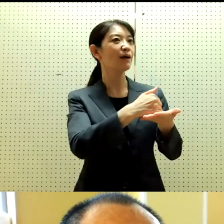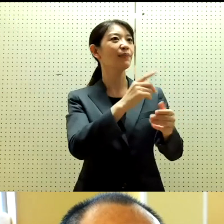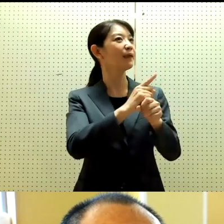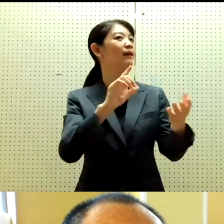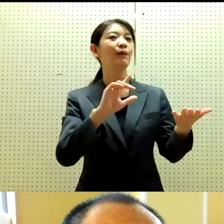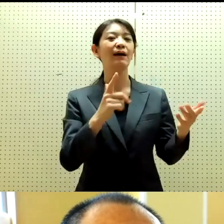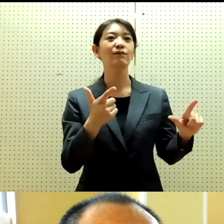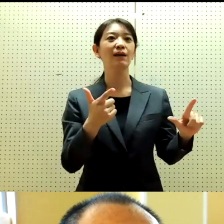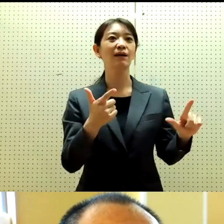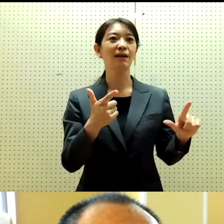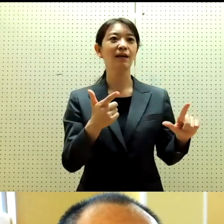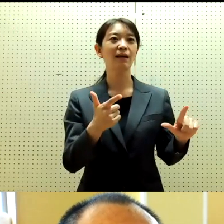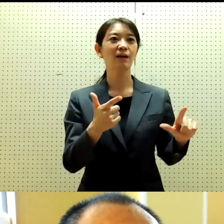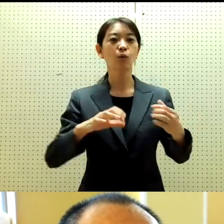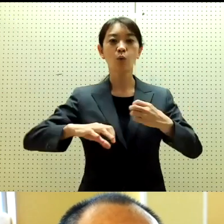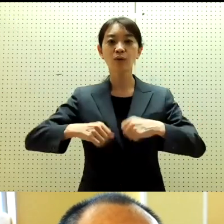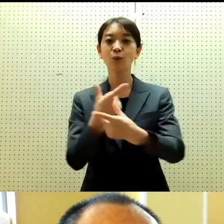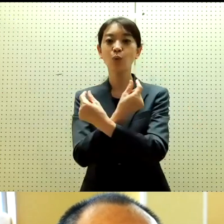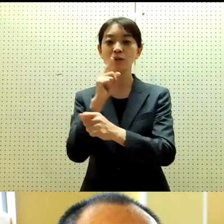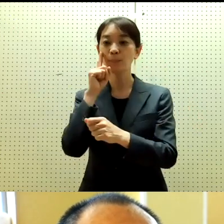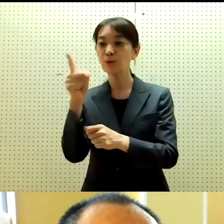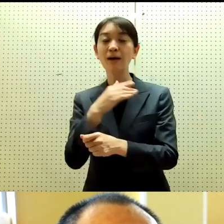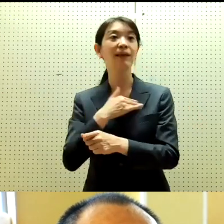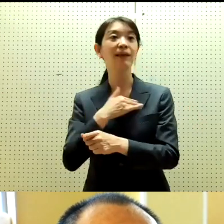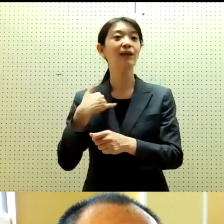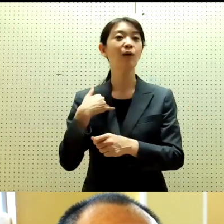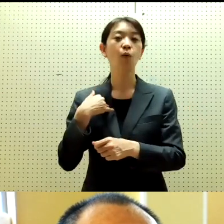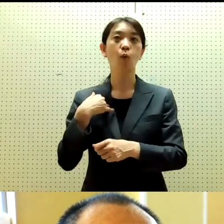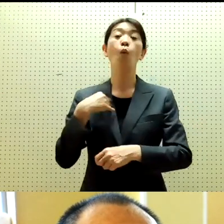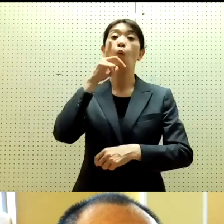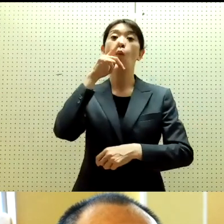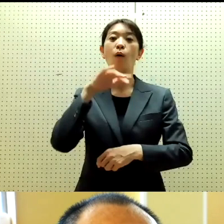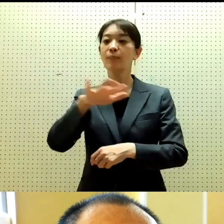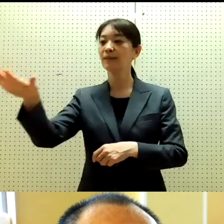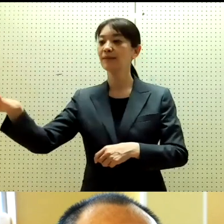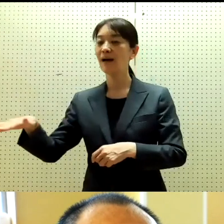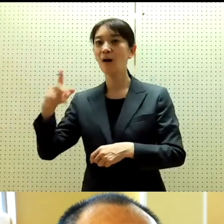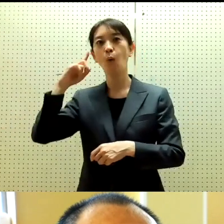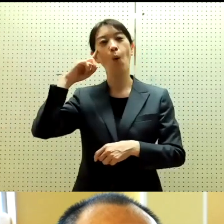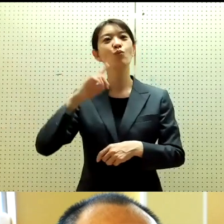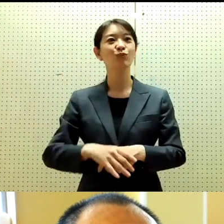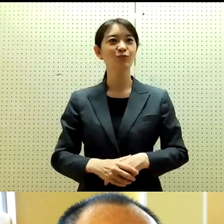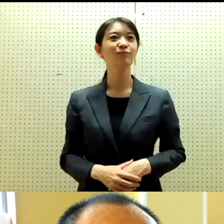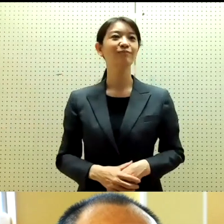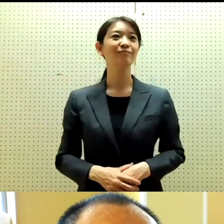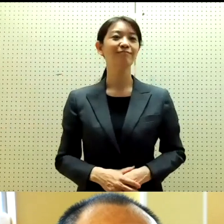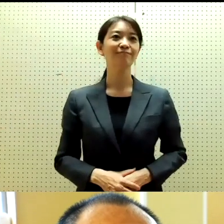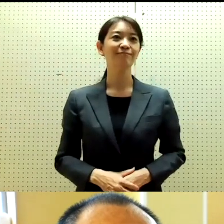真を見られるというのは子どもたちになるほどっていうふうにあの思うのかなと印象を持ちました